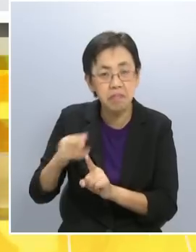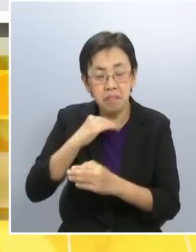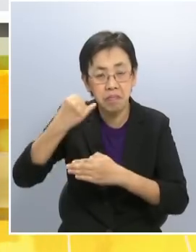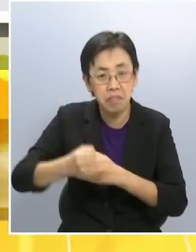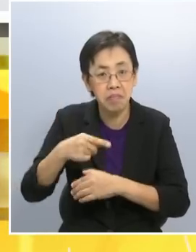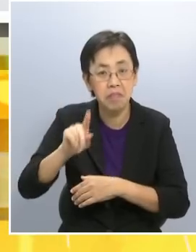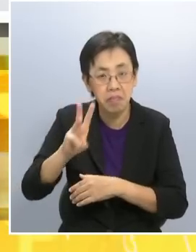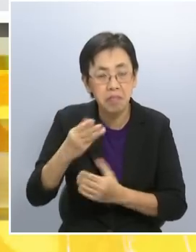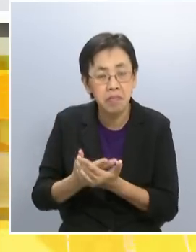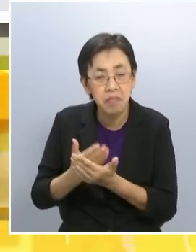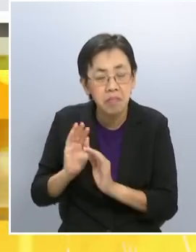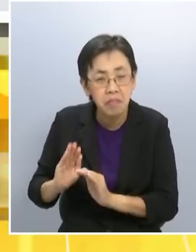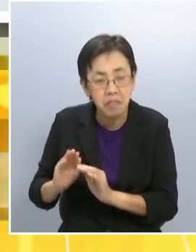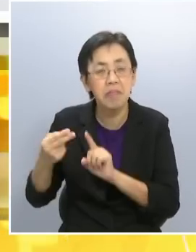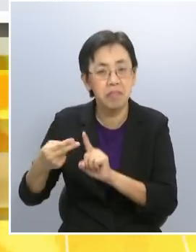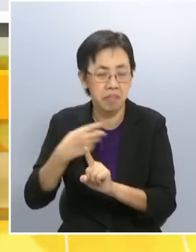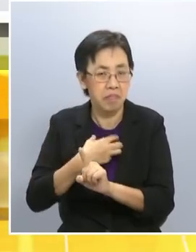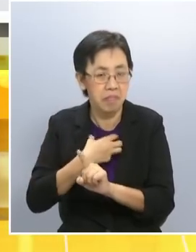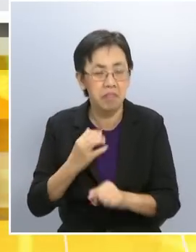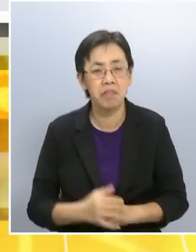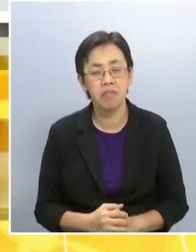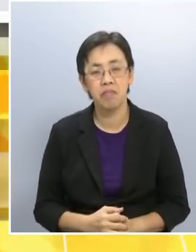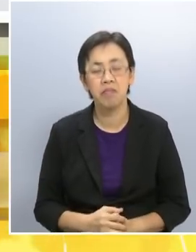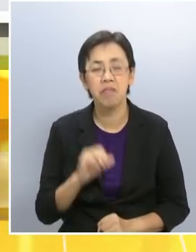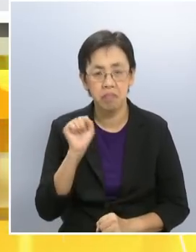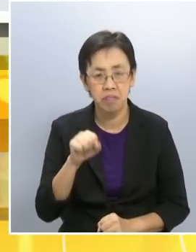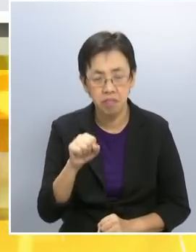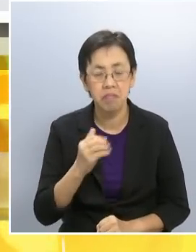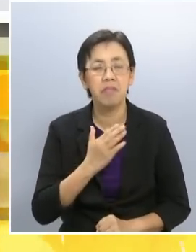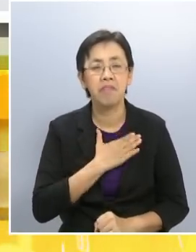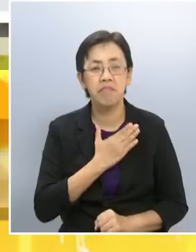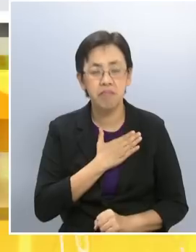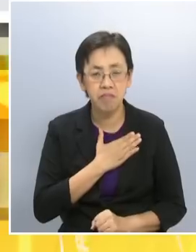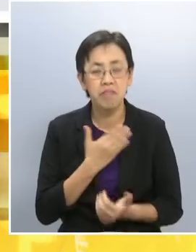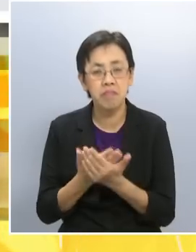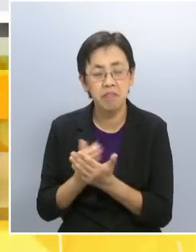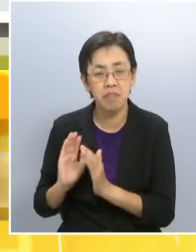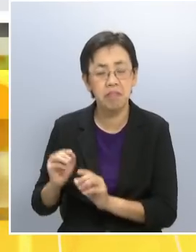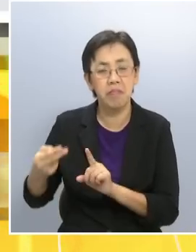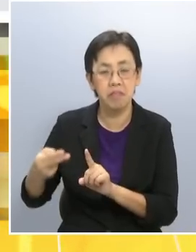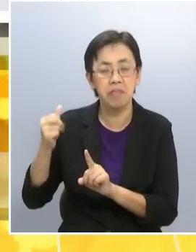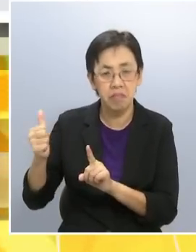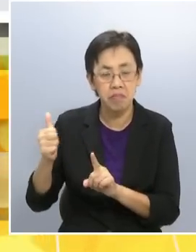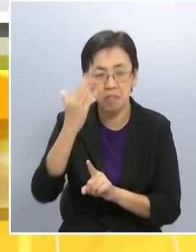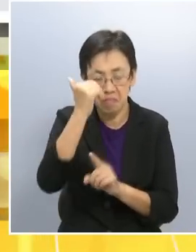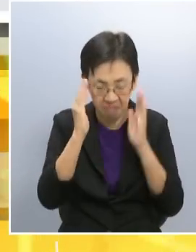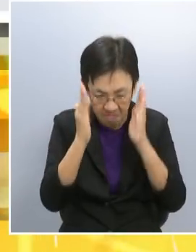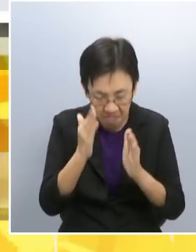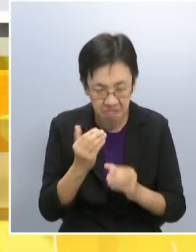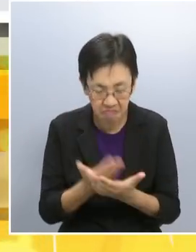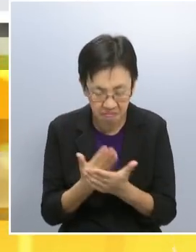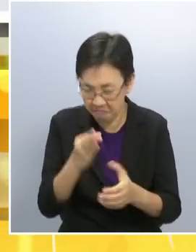.6 ประถม6นะคะ 10,000 บาทน้องบอกใช่ครับผมสำเร็จในการเก็บเงินตามเป้าจากความตั้งใจและมุ่งมั่นม